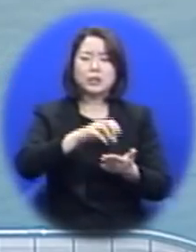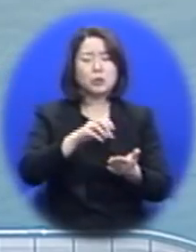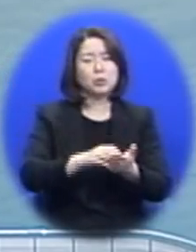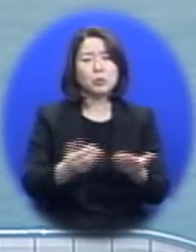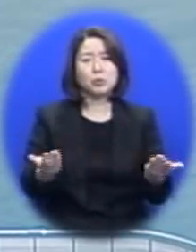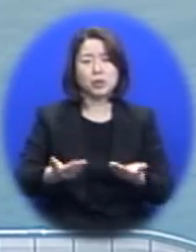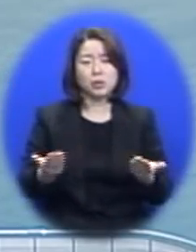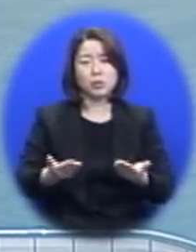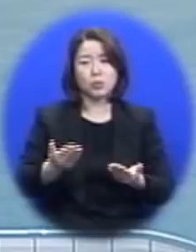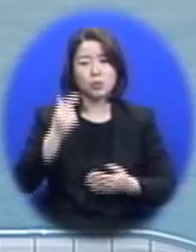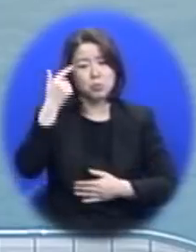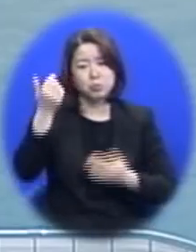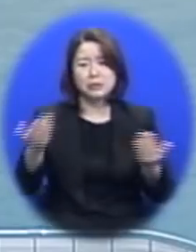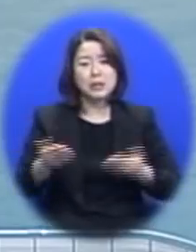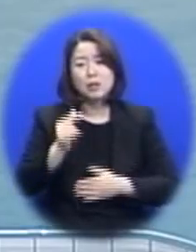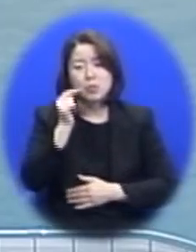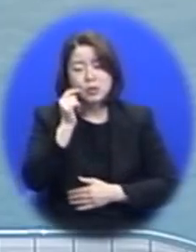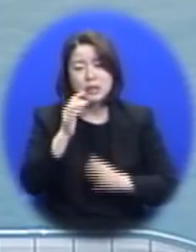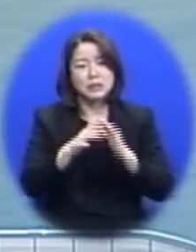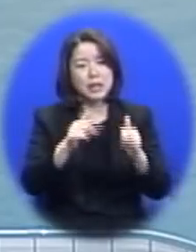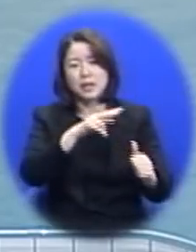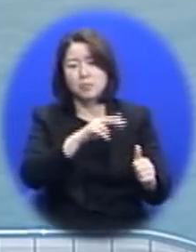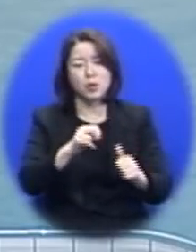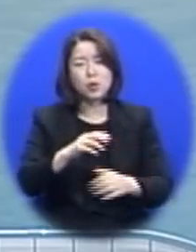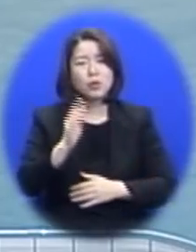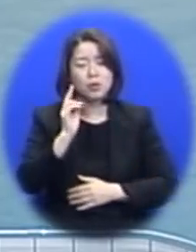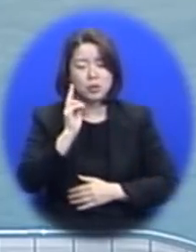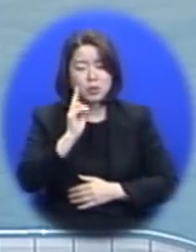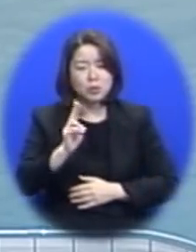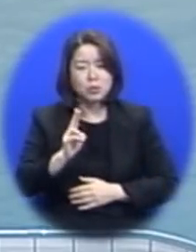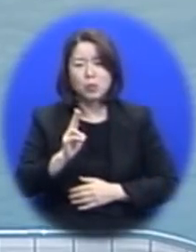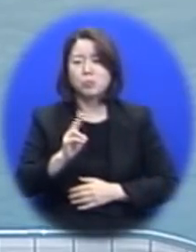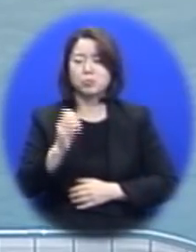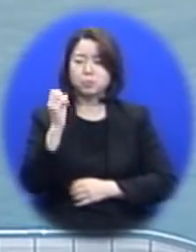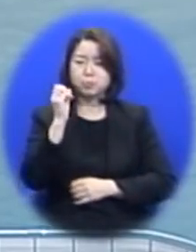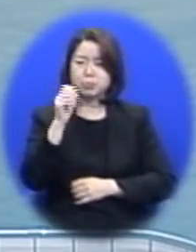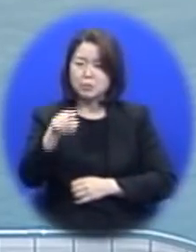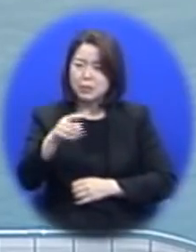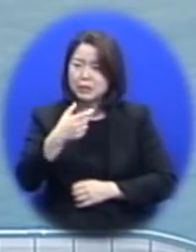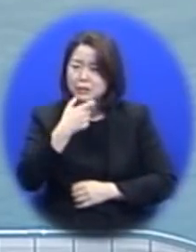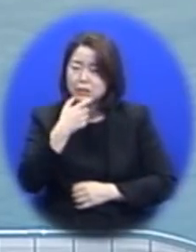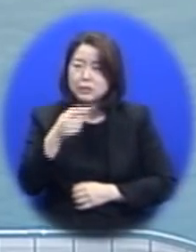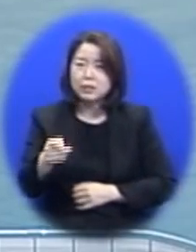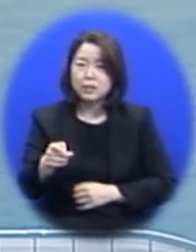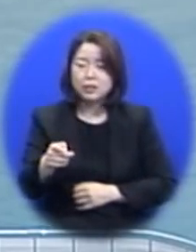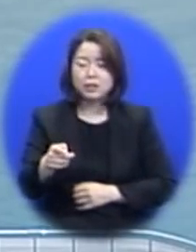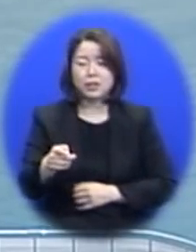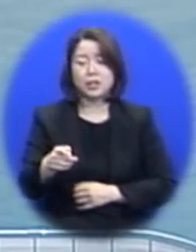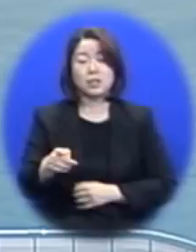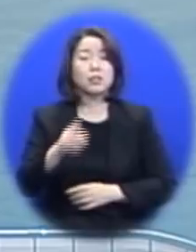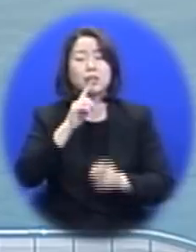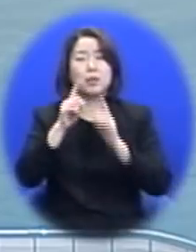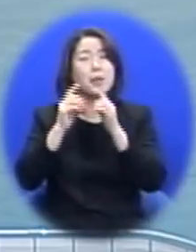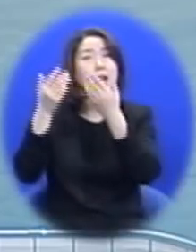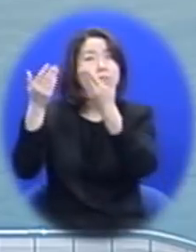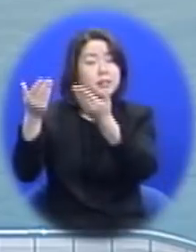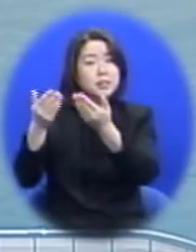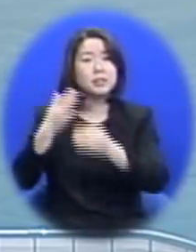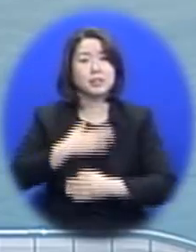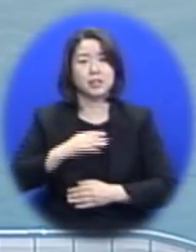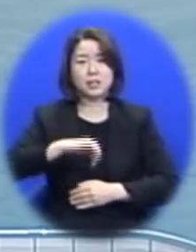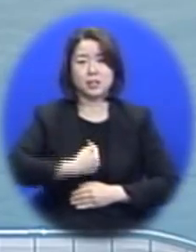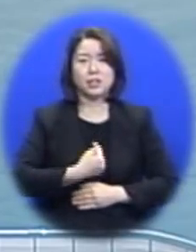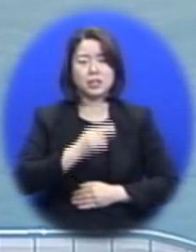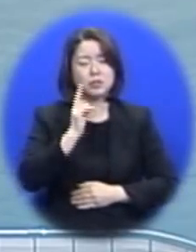못하겠다, 사람들이 밉다, 너무 원망스럽다고 그렇게 말하는 저 자신이 너무너무 부끄럽더라고.